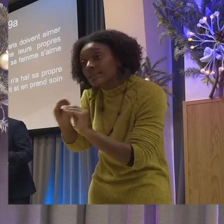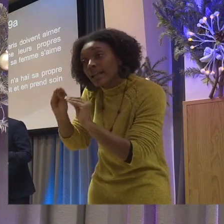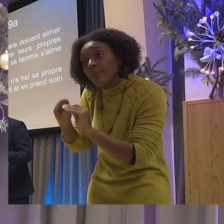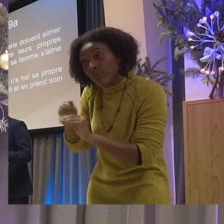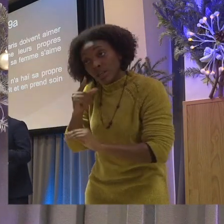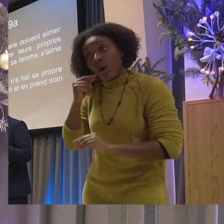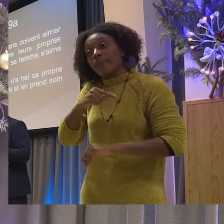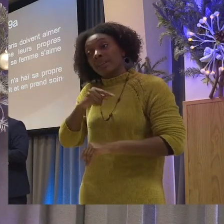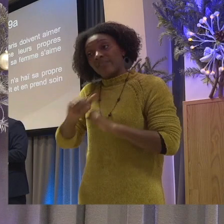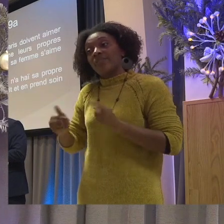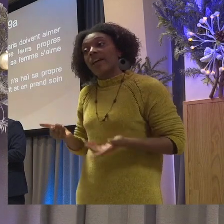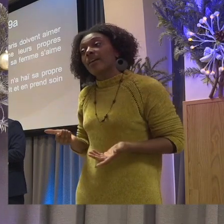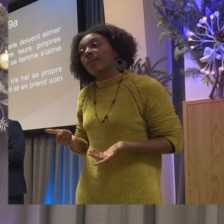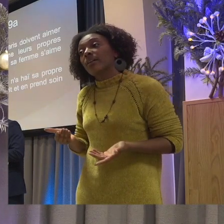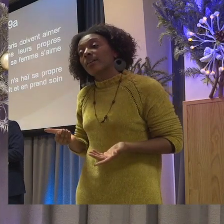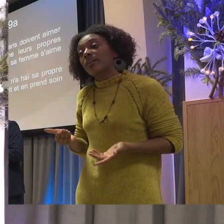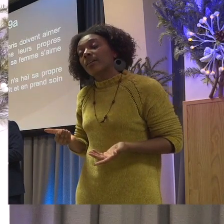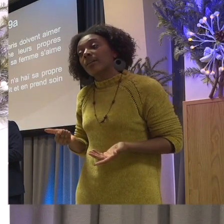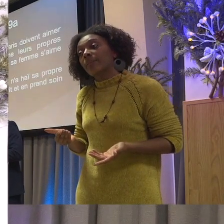faire. Dieu